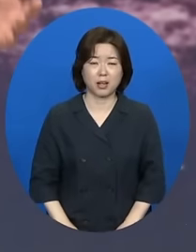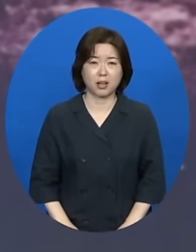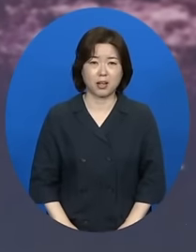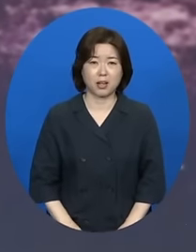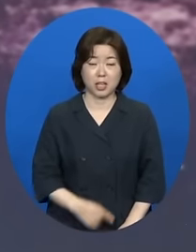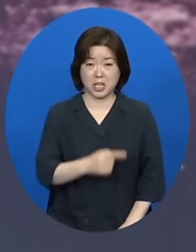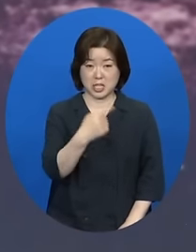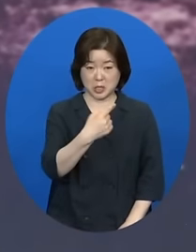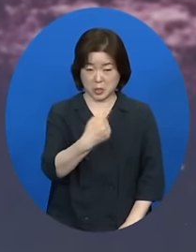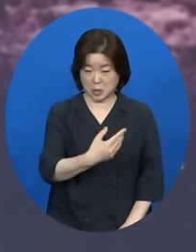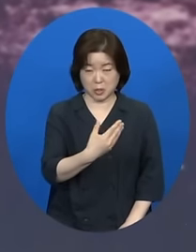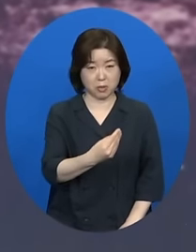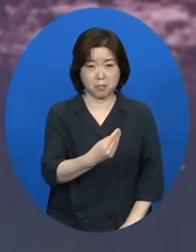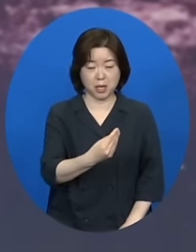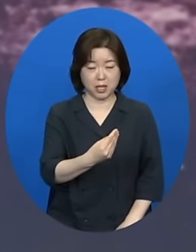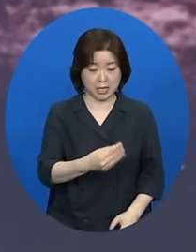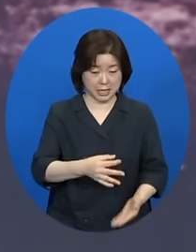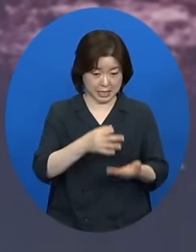수천만 원의 재정의 손해를 보더라도